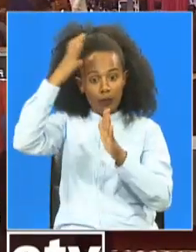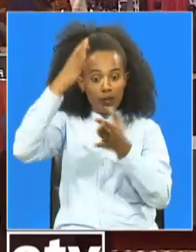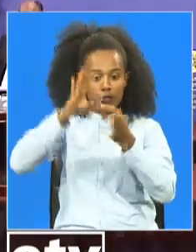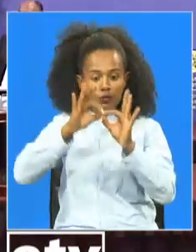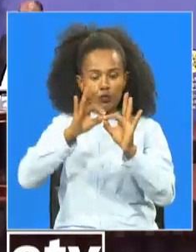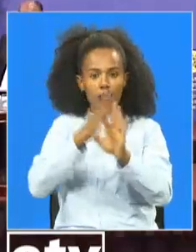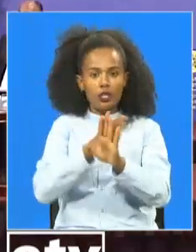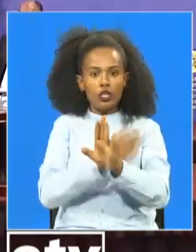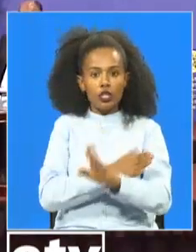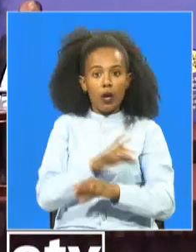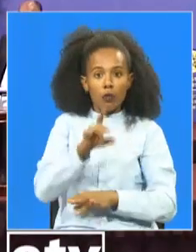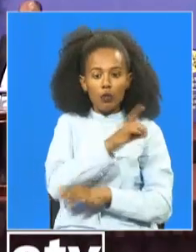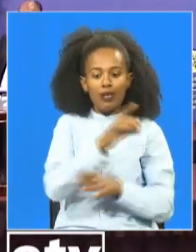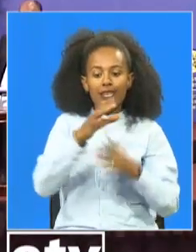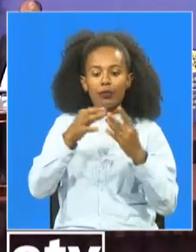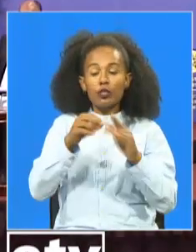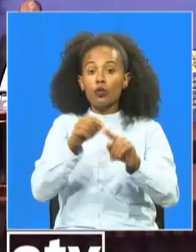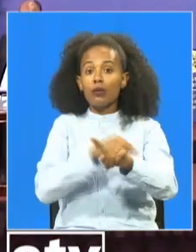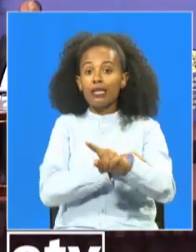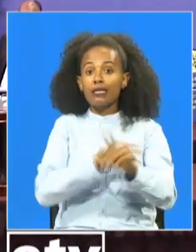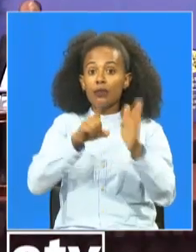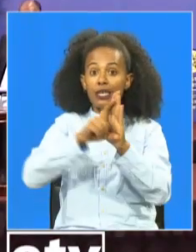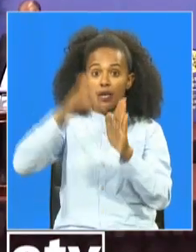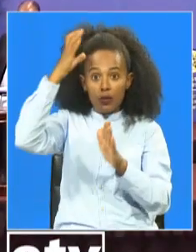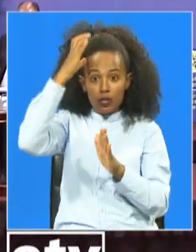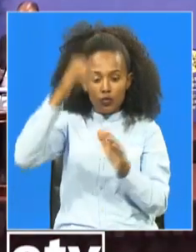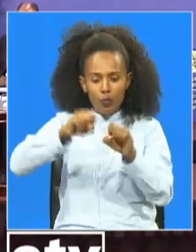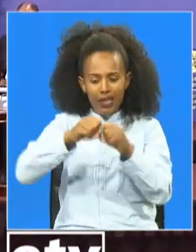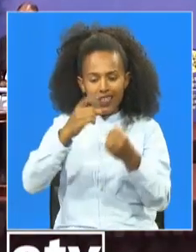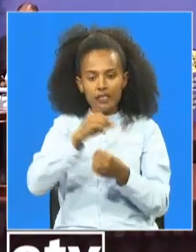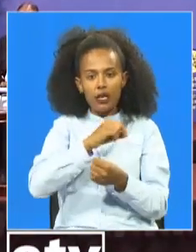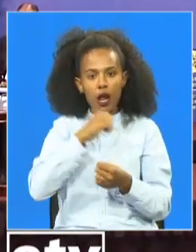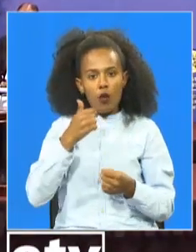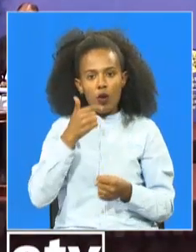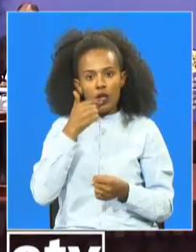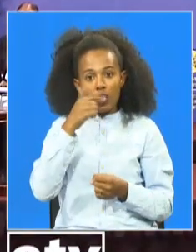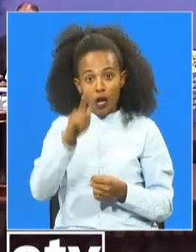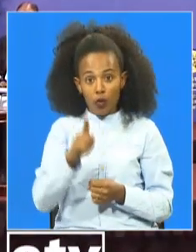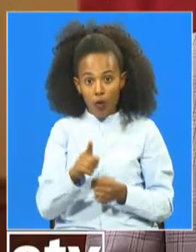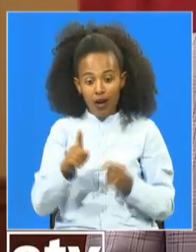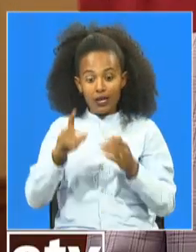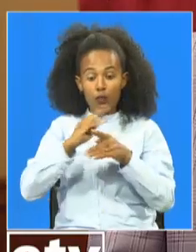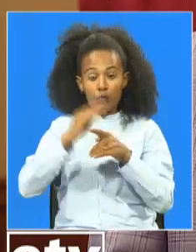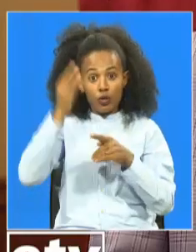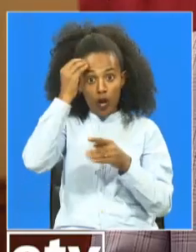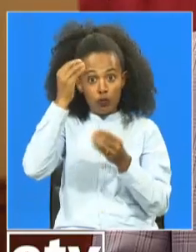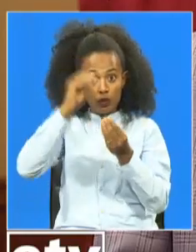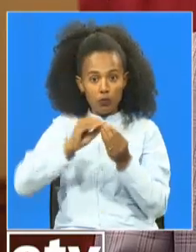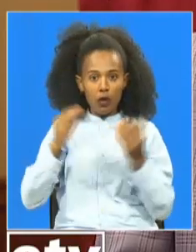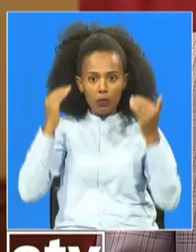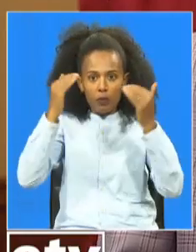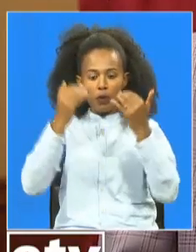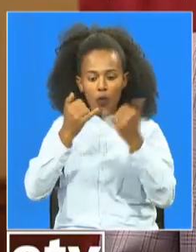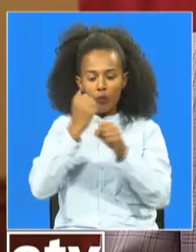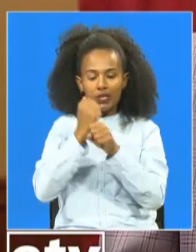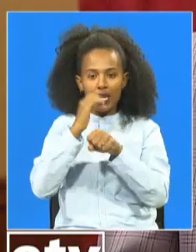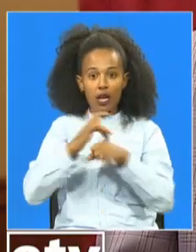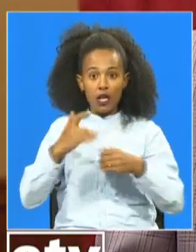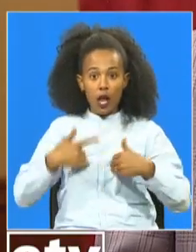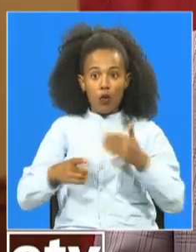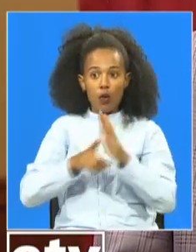ትርጉም ማሻሻያውም ሆነ የምርጫው መራዘም ህገ መንግስቱን መጣስ እንዳልሆነ አመላክተዋል። ከምሁራኑ ባሻገር በመድረኩ አሁን በስራ ላይ